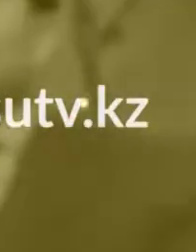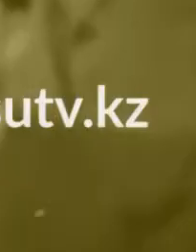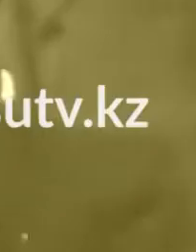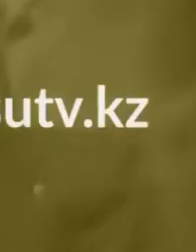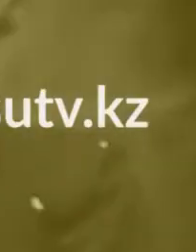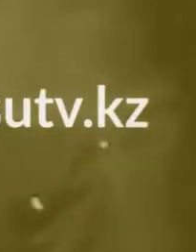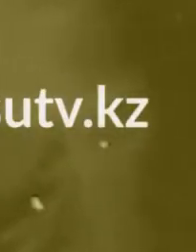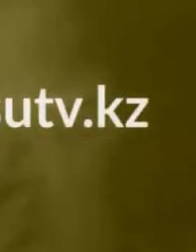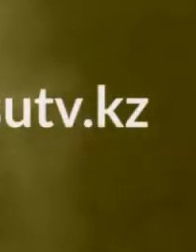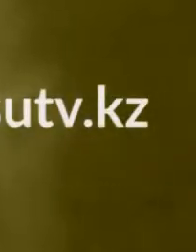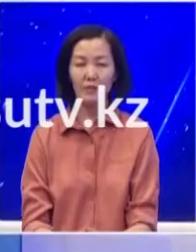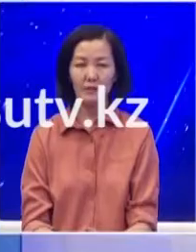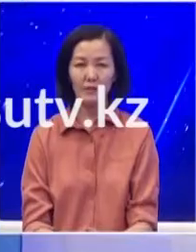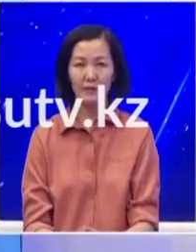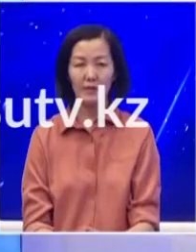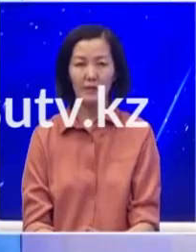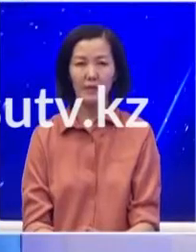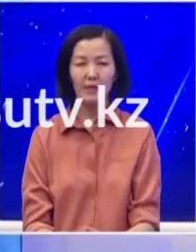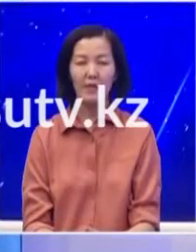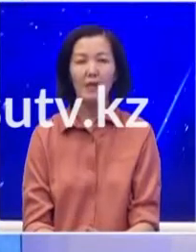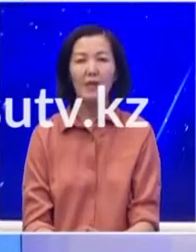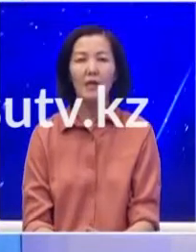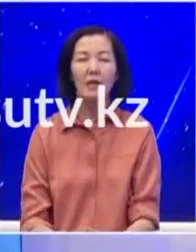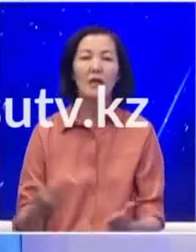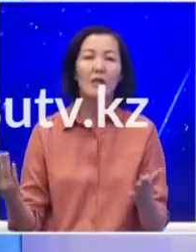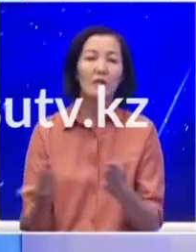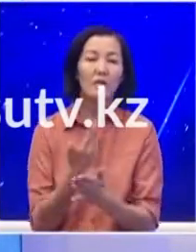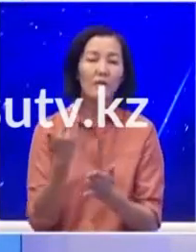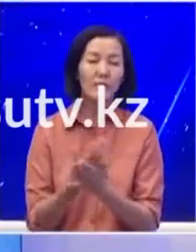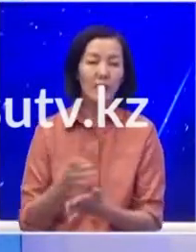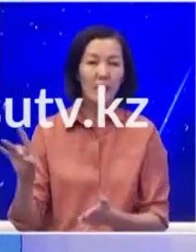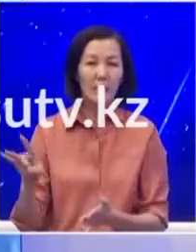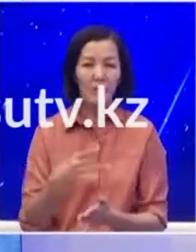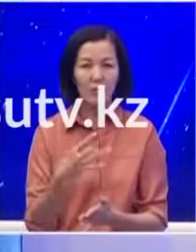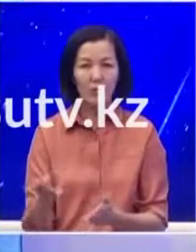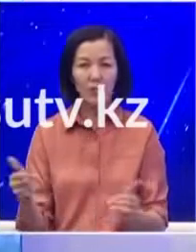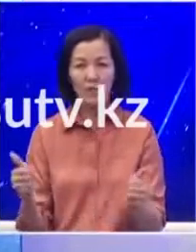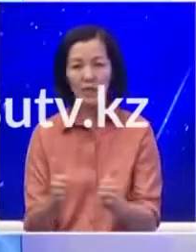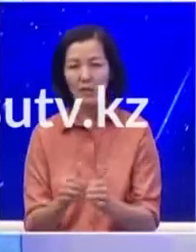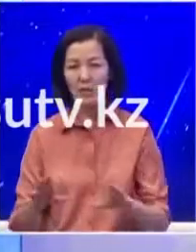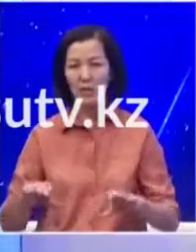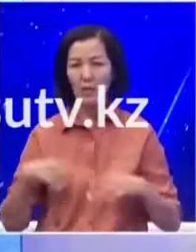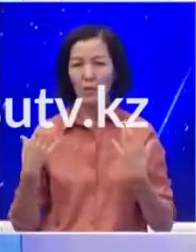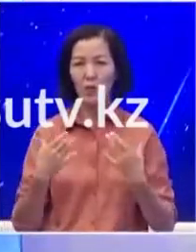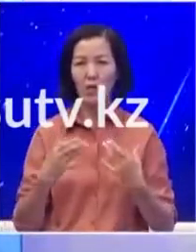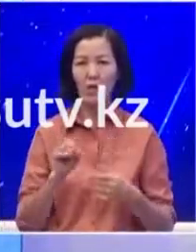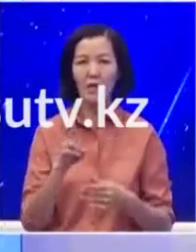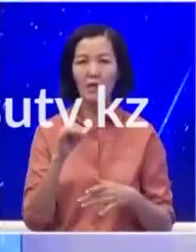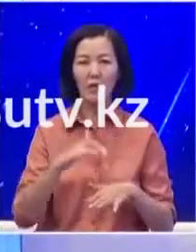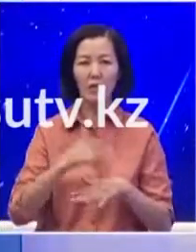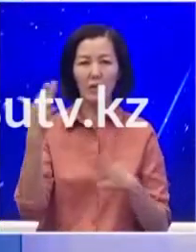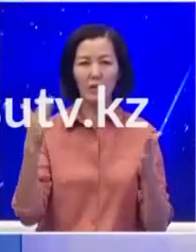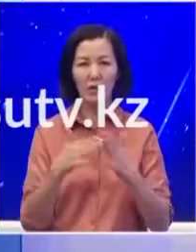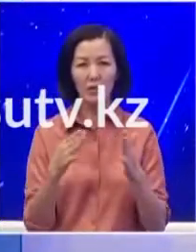Нусипов, телеканал Жетсу. А теперь к новостям республики. Соседство с насекомыми напугало жителей Актауской многоэтажки. По